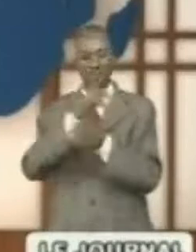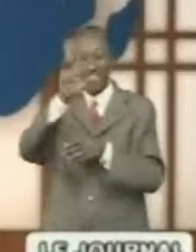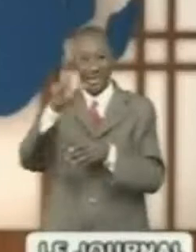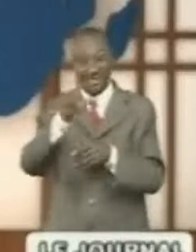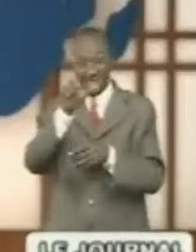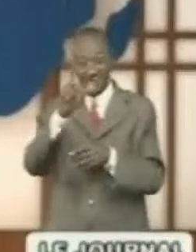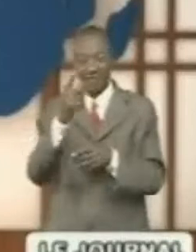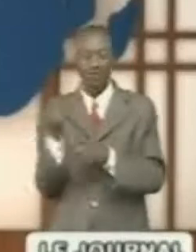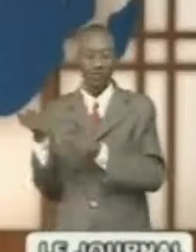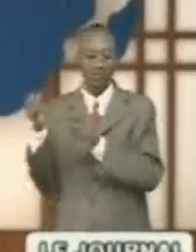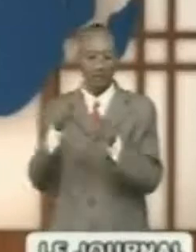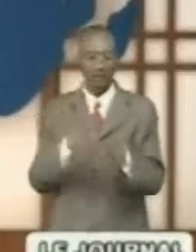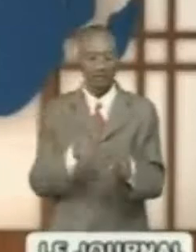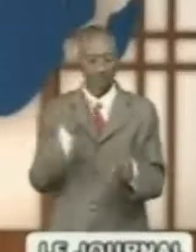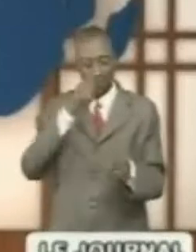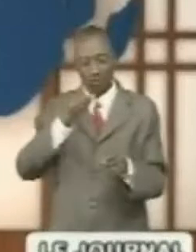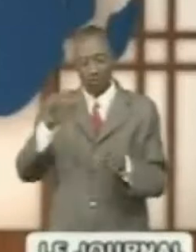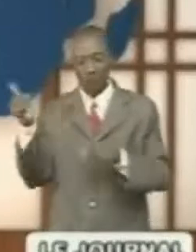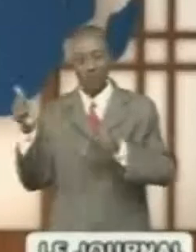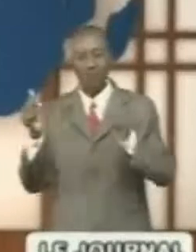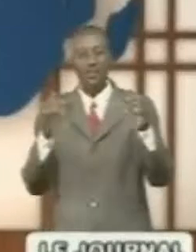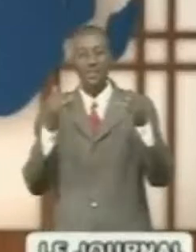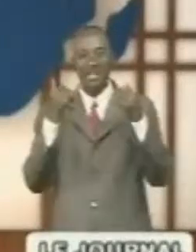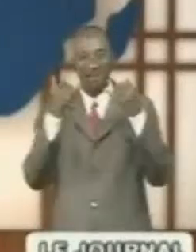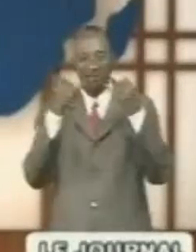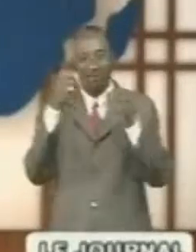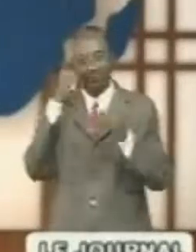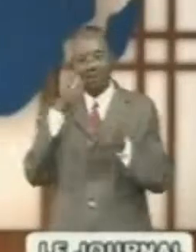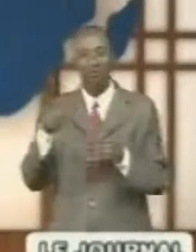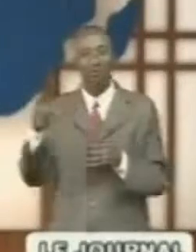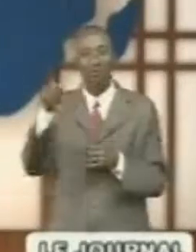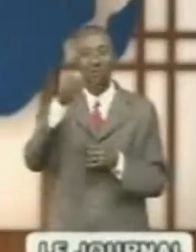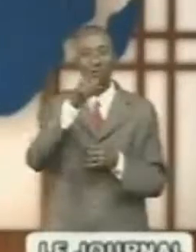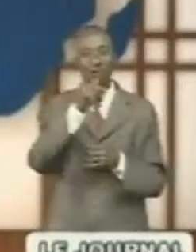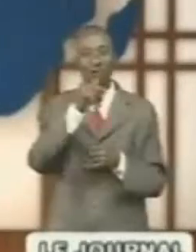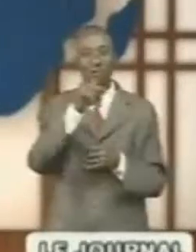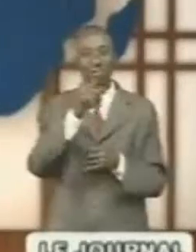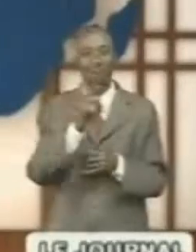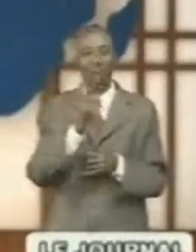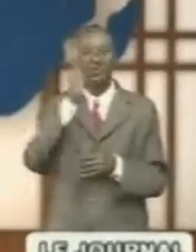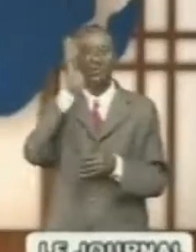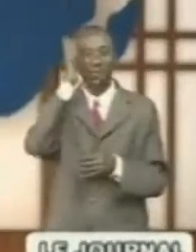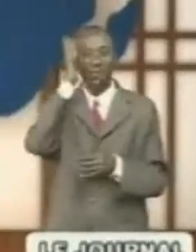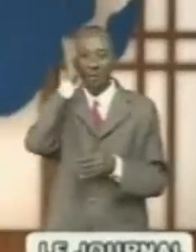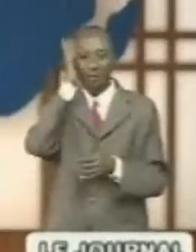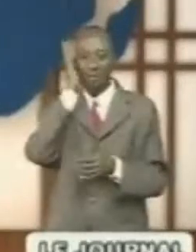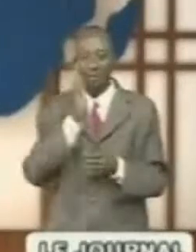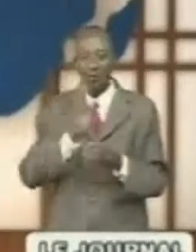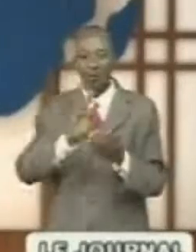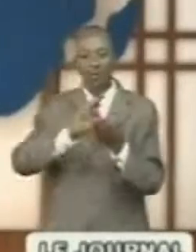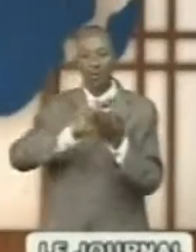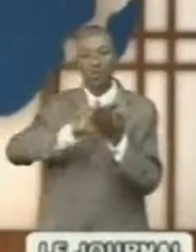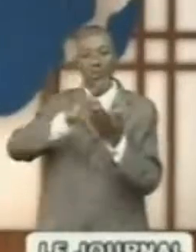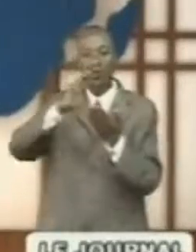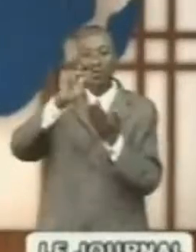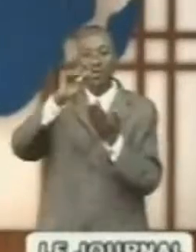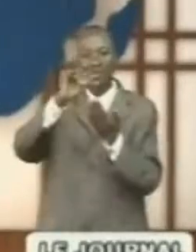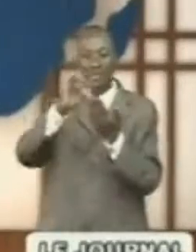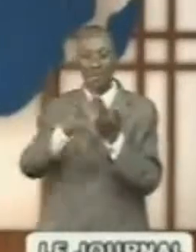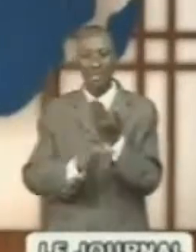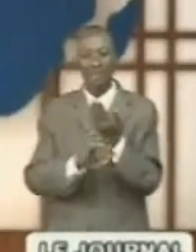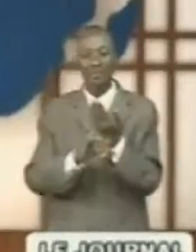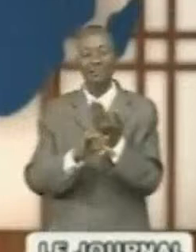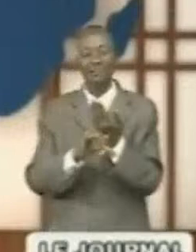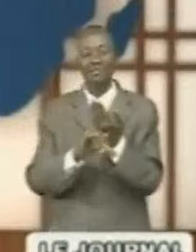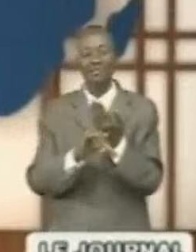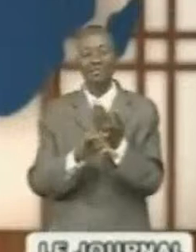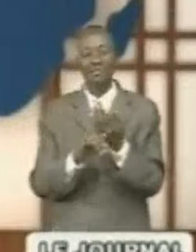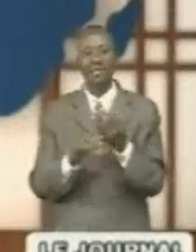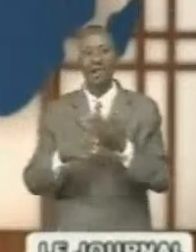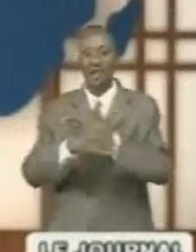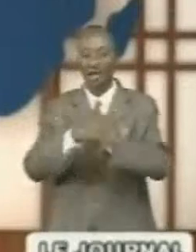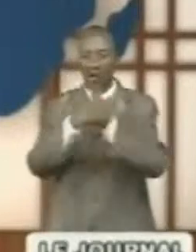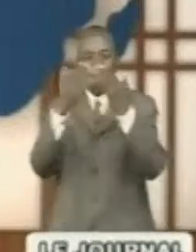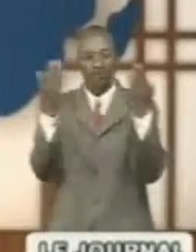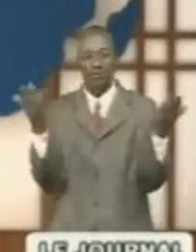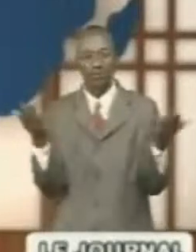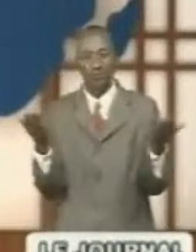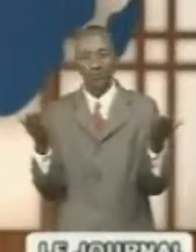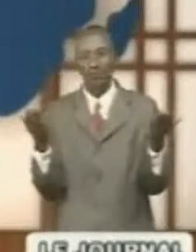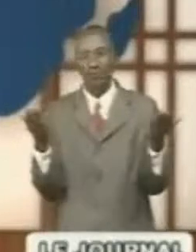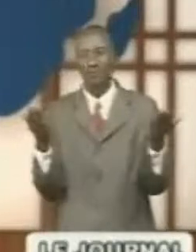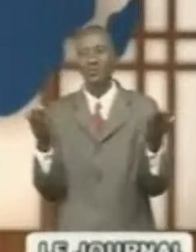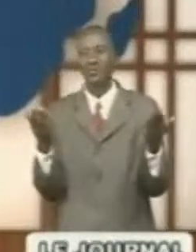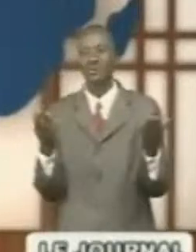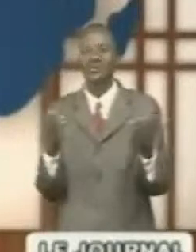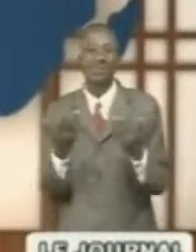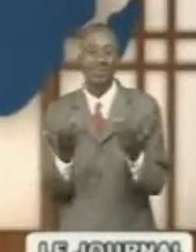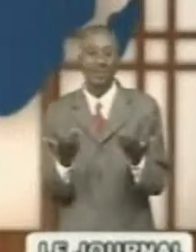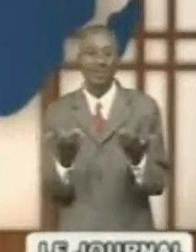sa rédaction, Thérèse Kambo qui l'a réalisé et Joël Lungeza qui l'a coordonné, tous sous la direction